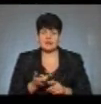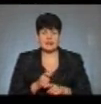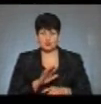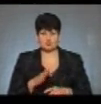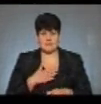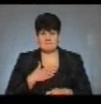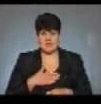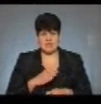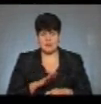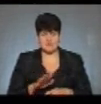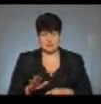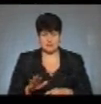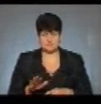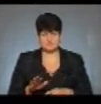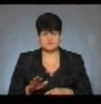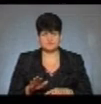приємний,